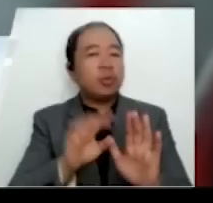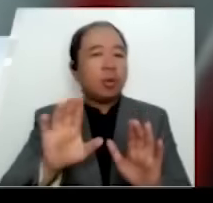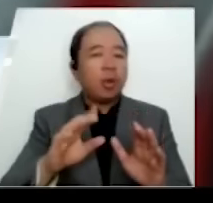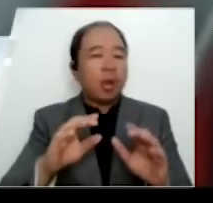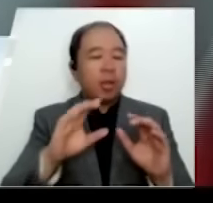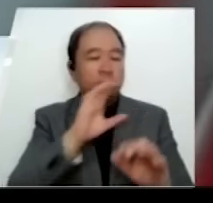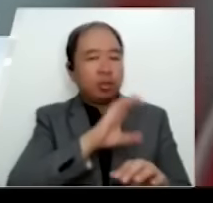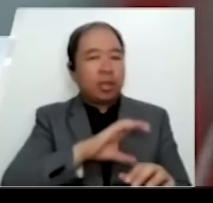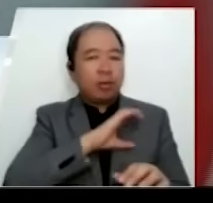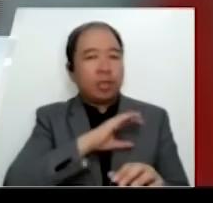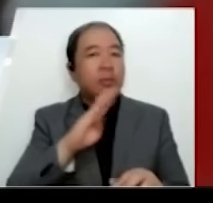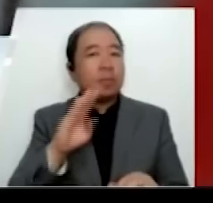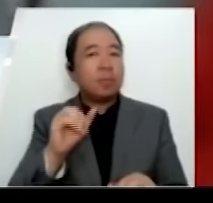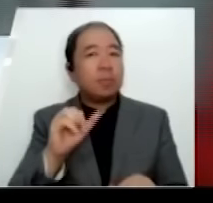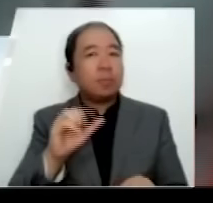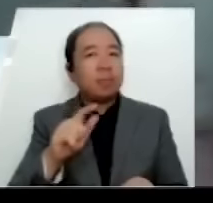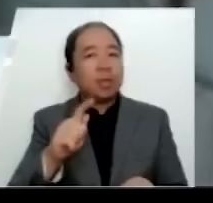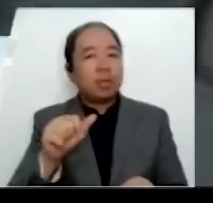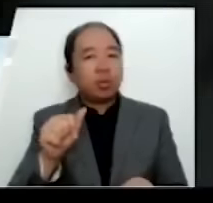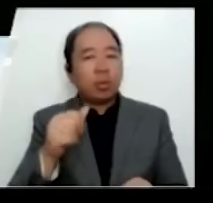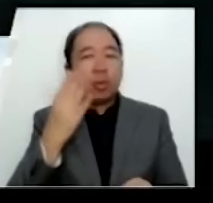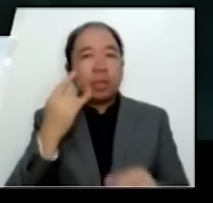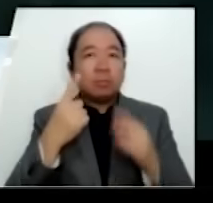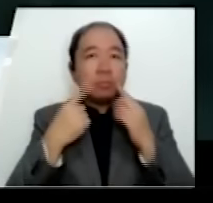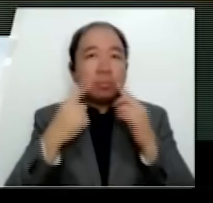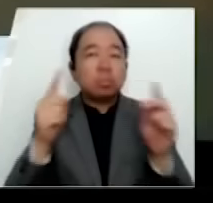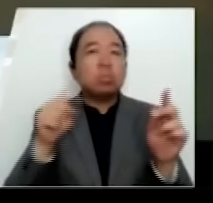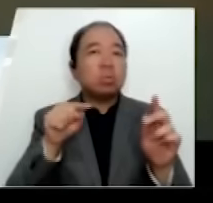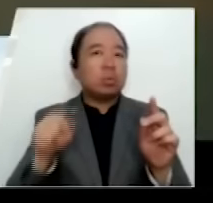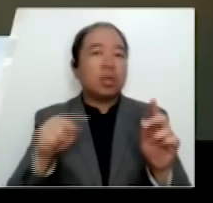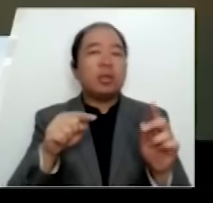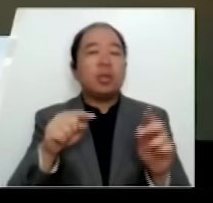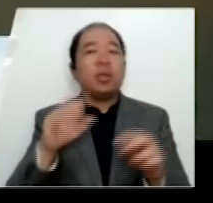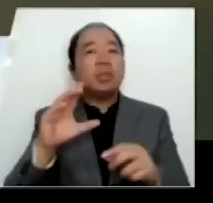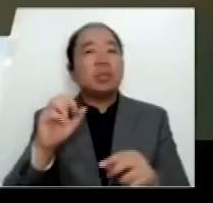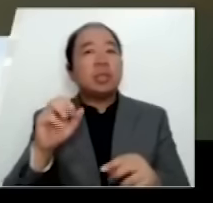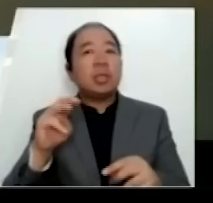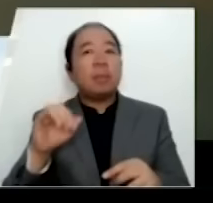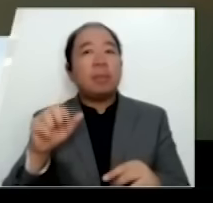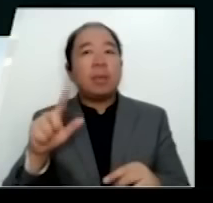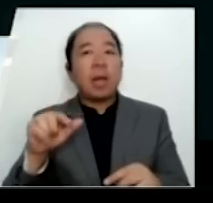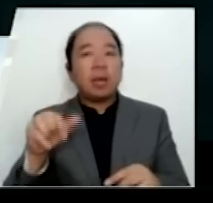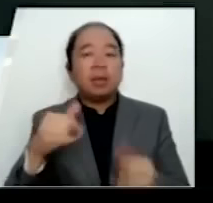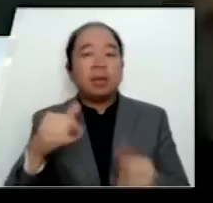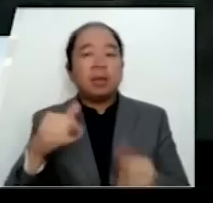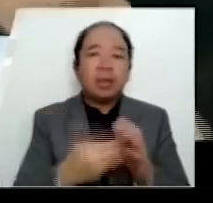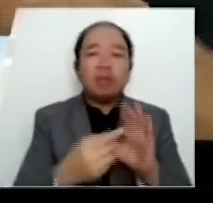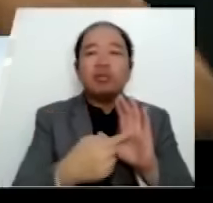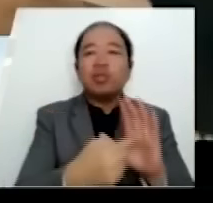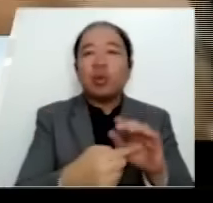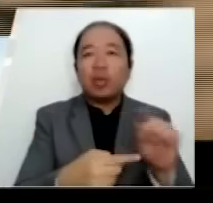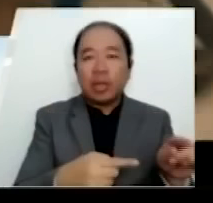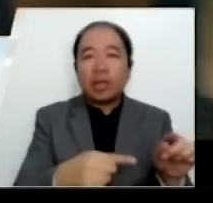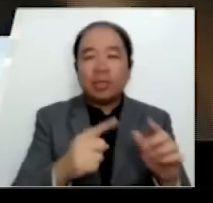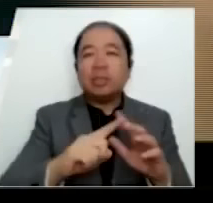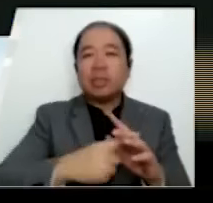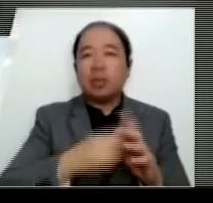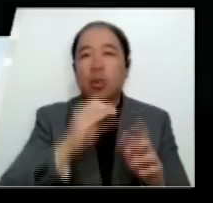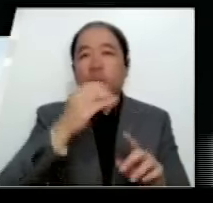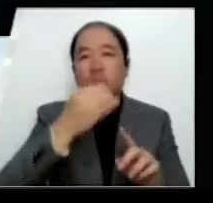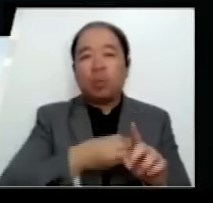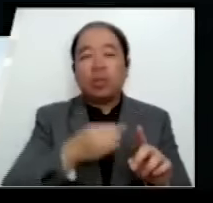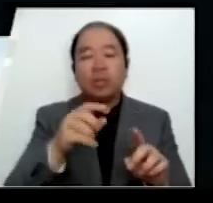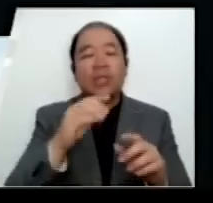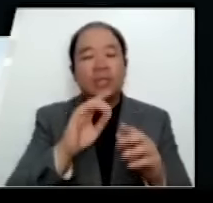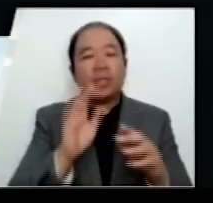successful run sa Cinemalaya, magbabalik sa big screen ang Balota with a new cut simula October 16. Hinamon din ni Marian